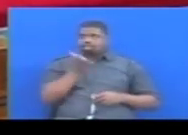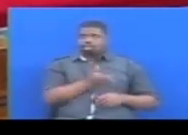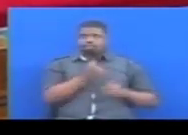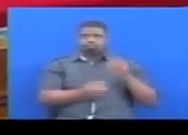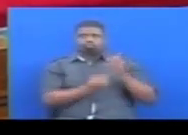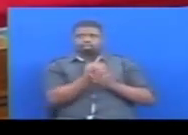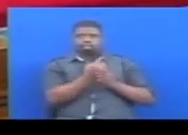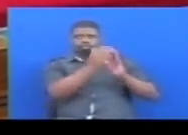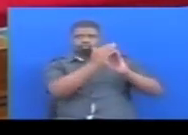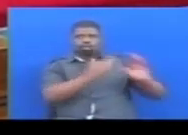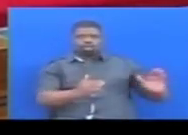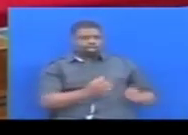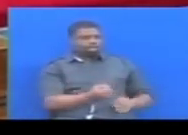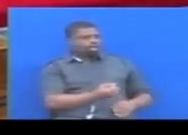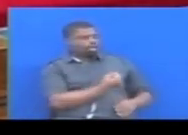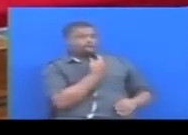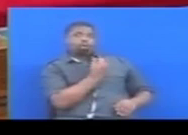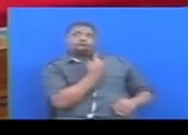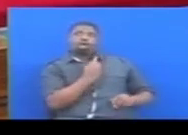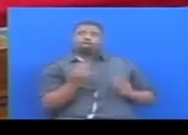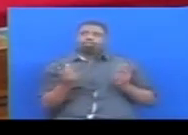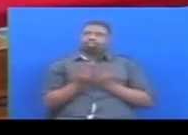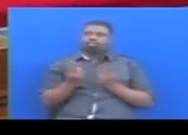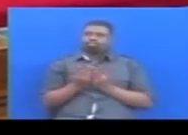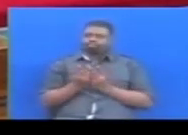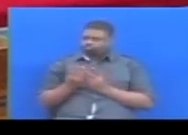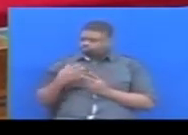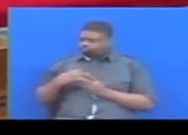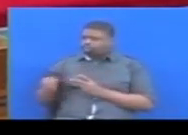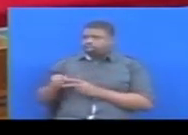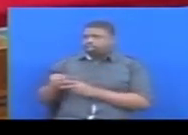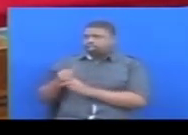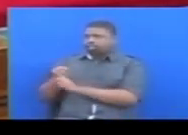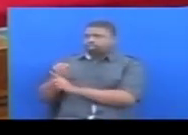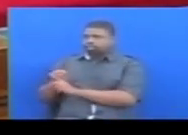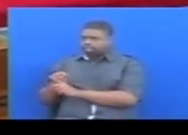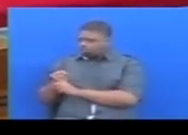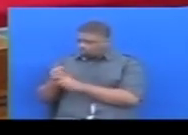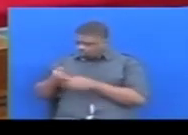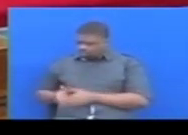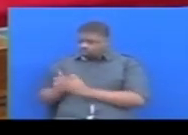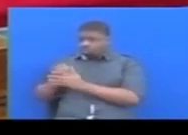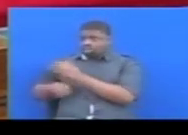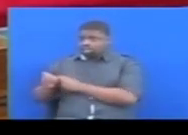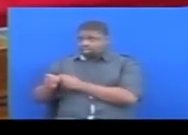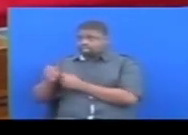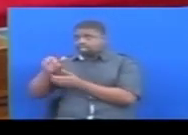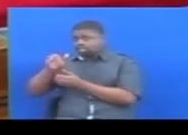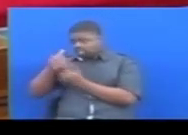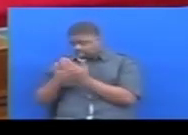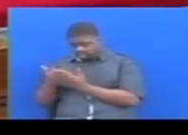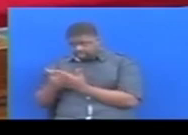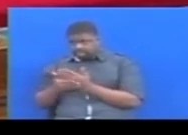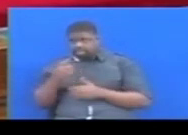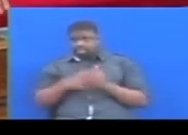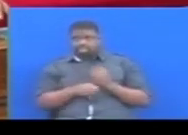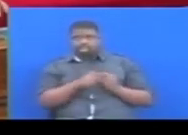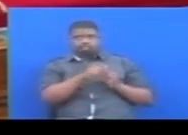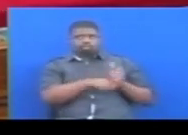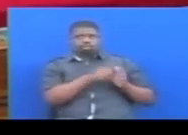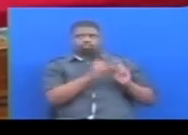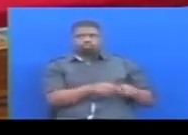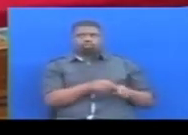ya dawa. Aidha, wizara itaendelea kuhamasisha wazalishaji wa ndani ya nchi wa mafuta hayo katika kiwanda kilichopo